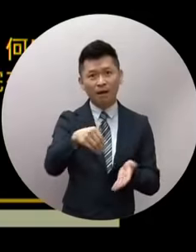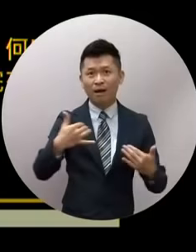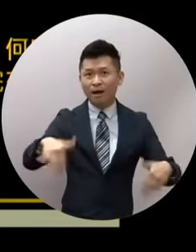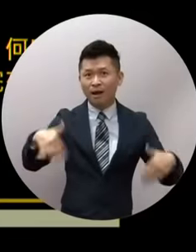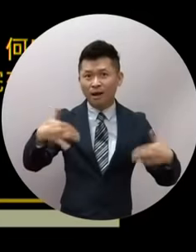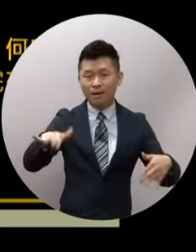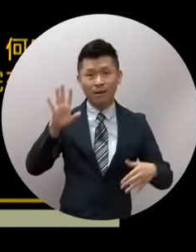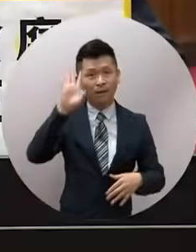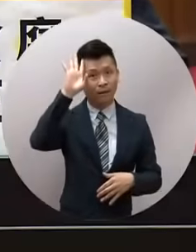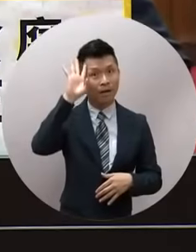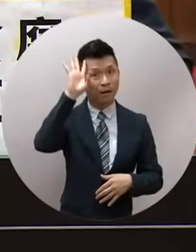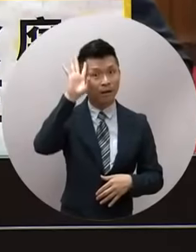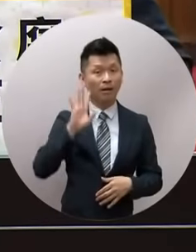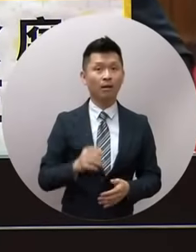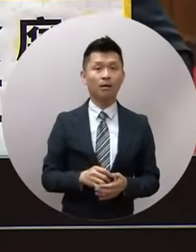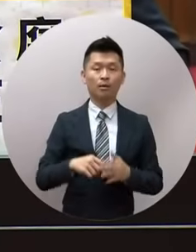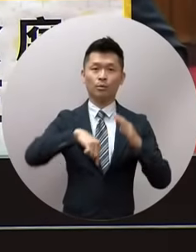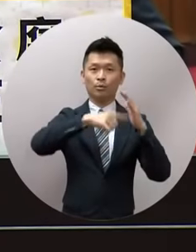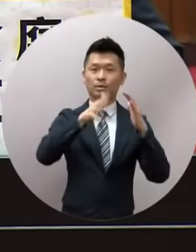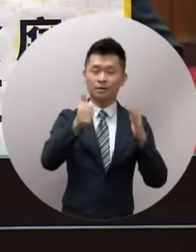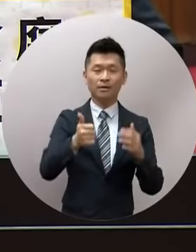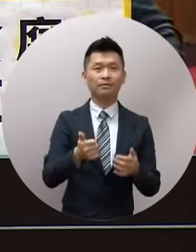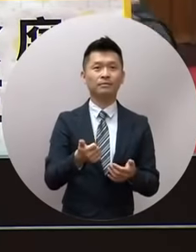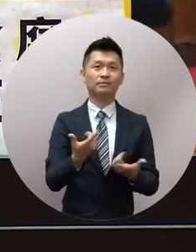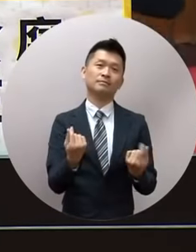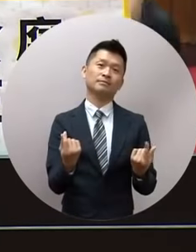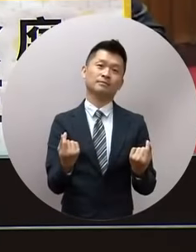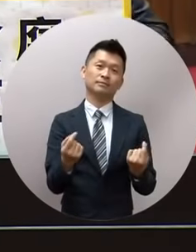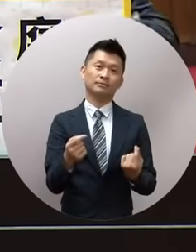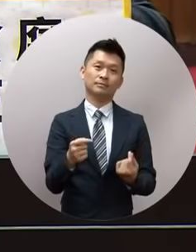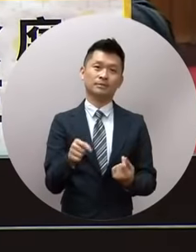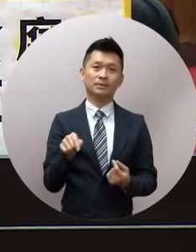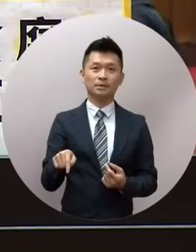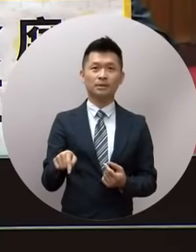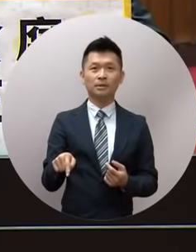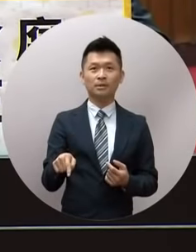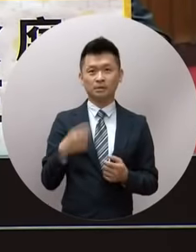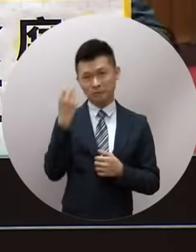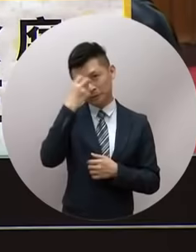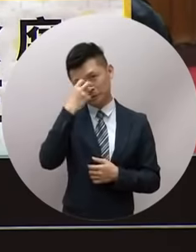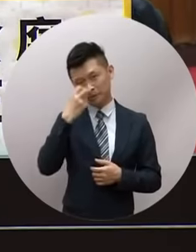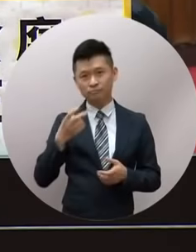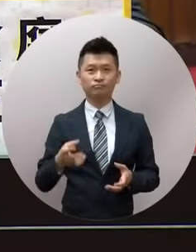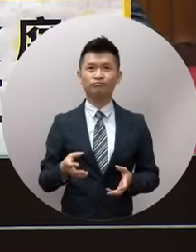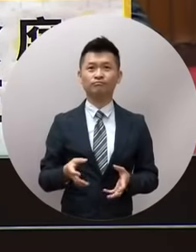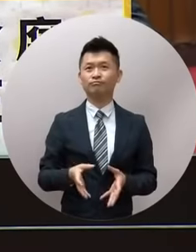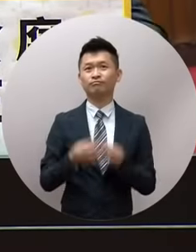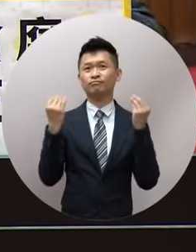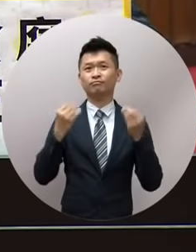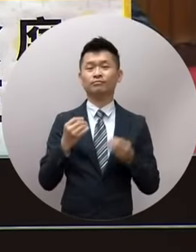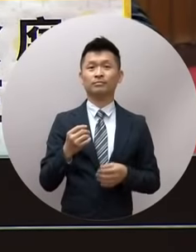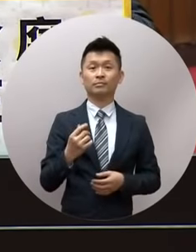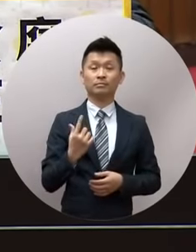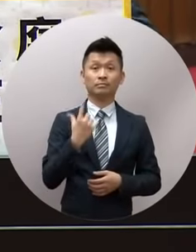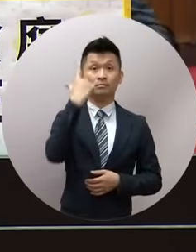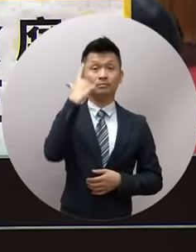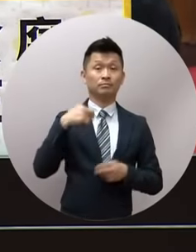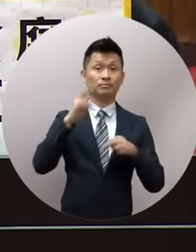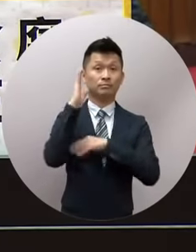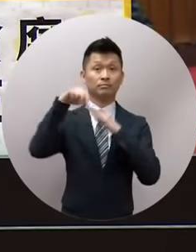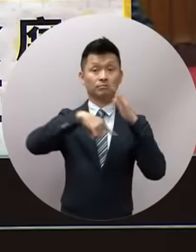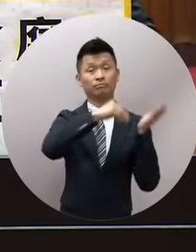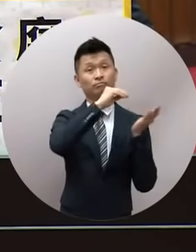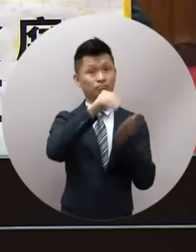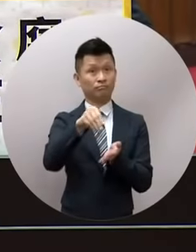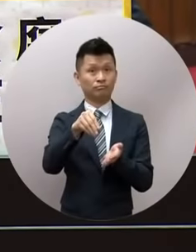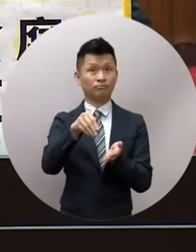所以是不是意念同款？就是讲，因为这其实我感觉这无啥物好个审议啊，因为顶一摆的时候，行政院都已经上过